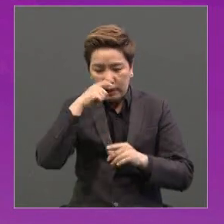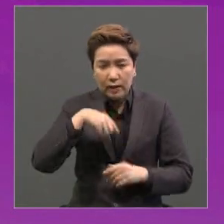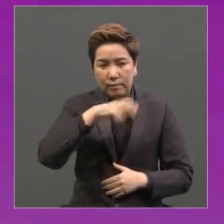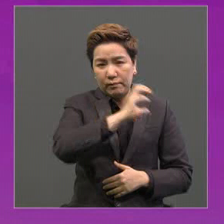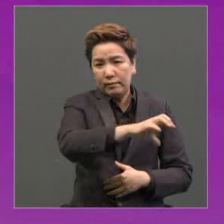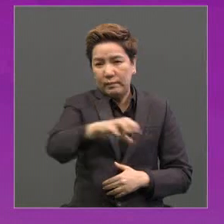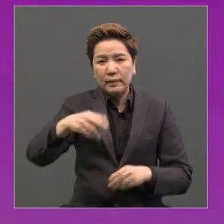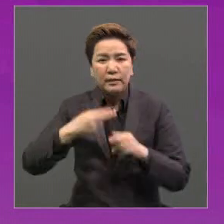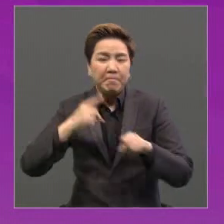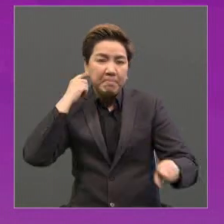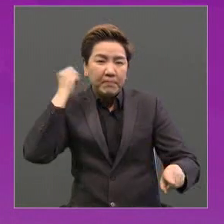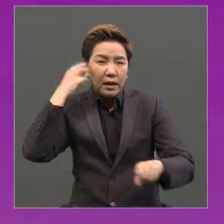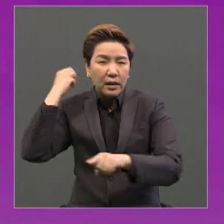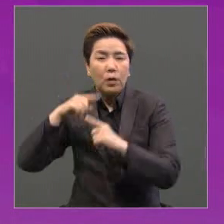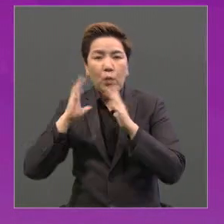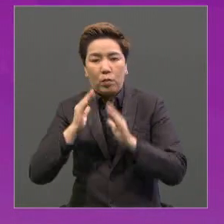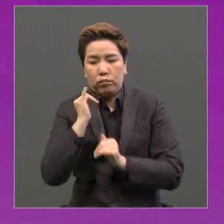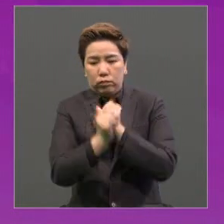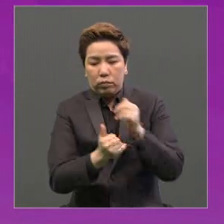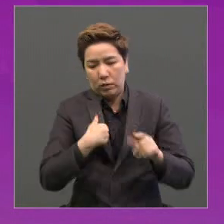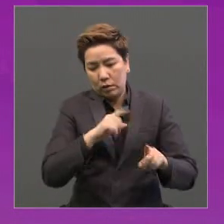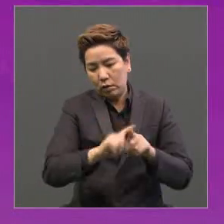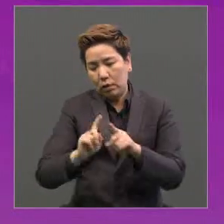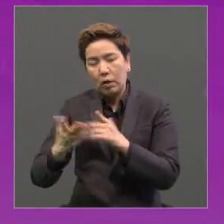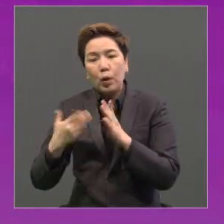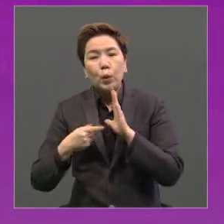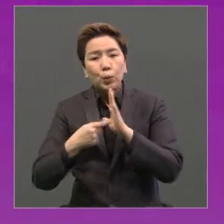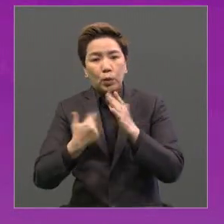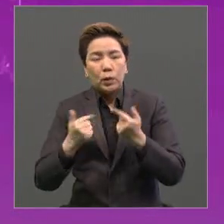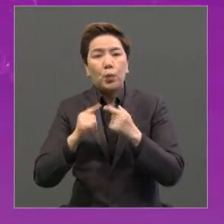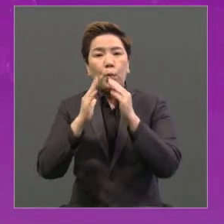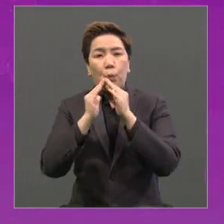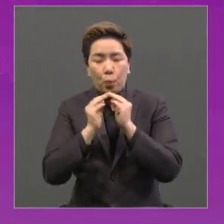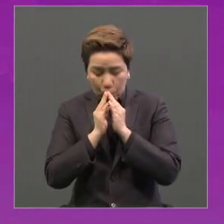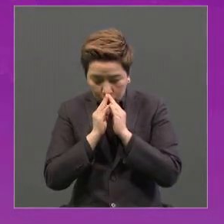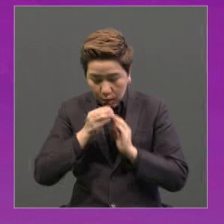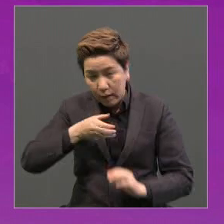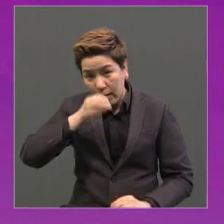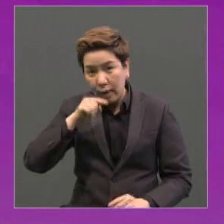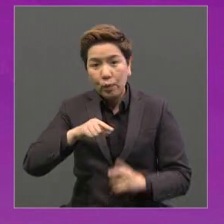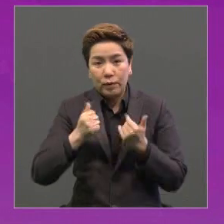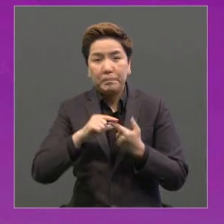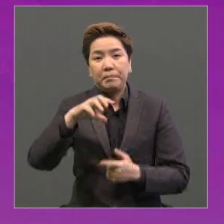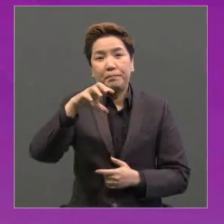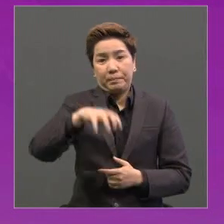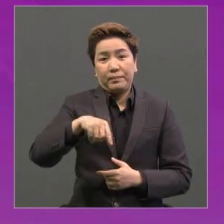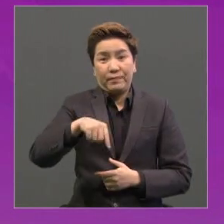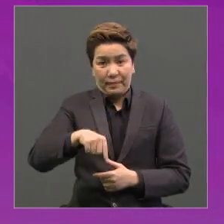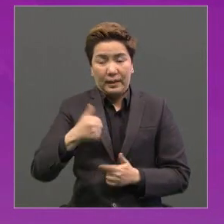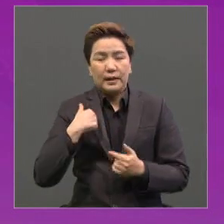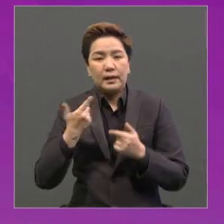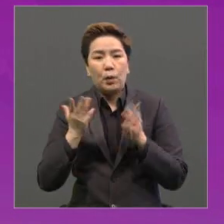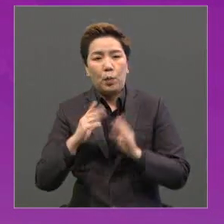อดนิยมต่างๆนะครับก็ยังเต็มไปด้วยนักท่องเที่ยวหลากหลายเชื้อชาตินะครับอย่างเช่นที่วัดพระศรีรัตนศาสดารามหรือวัดพระแก้วของเรานะ